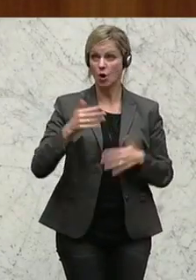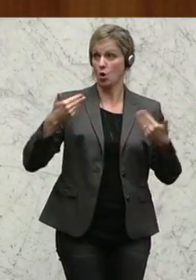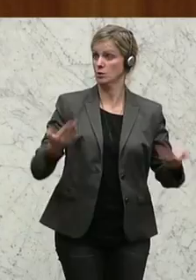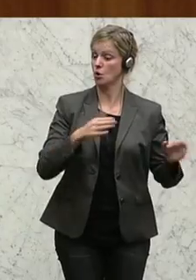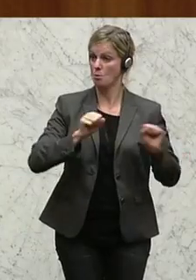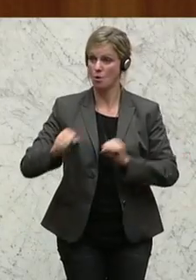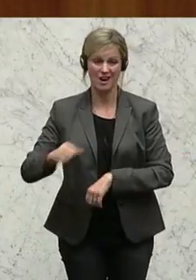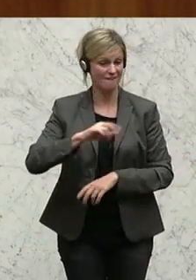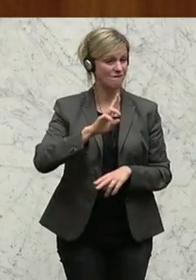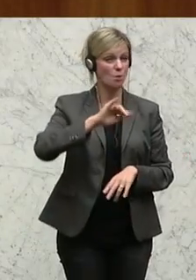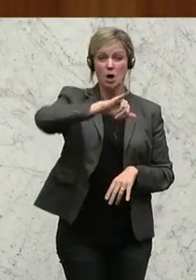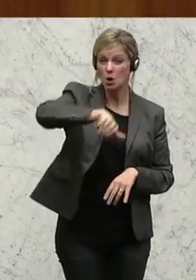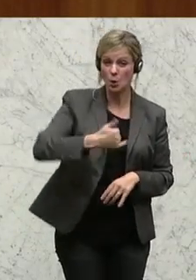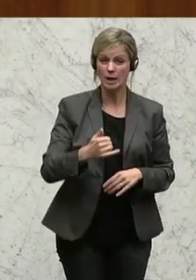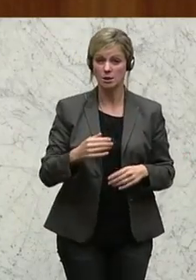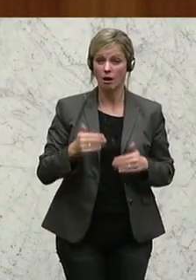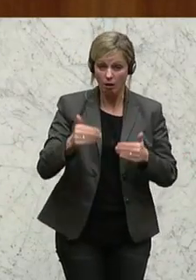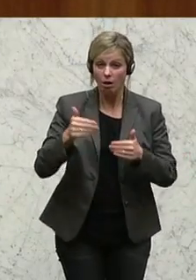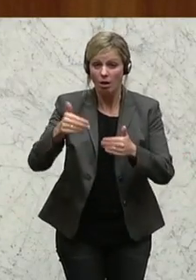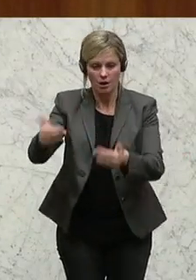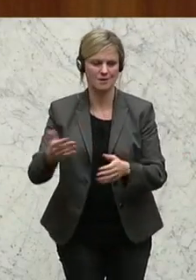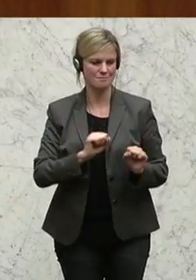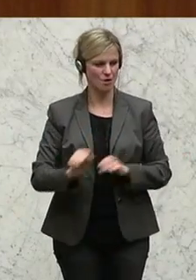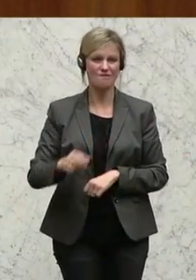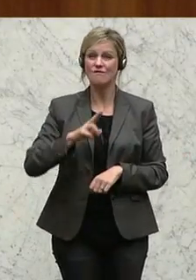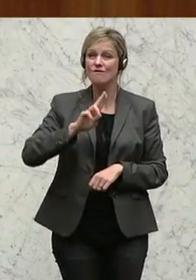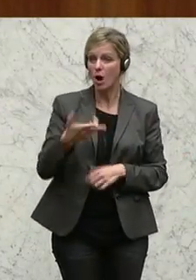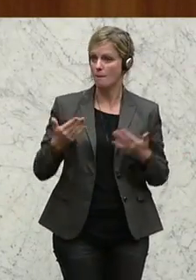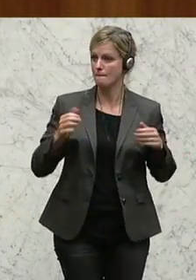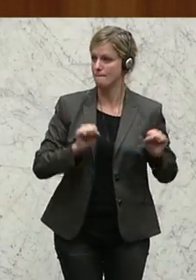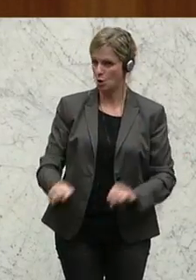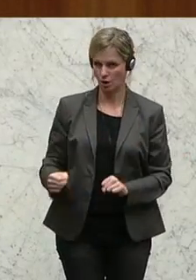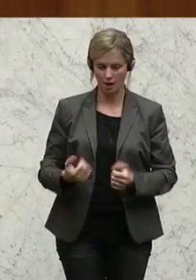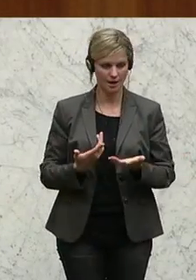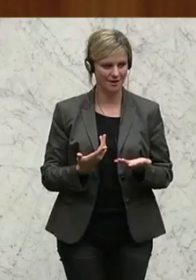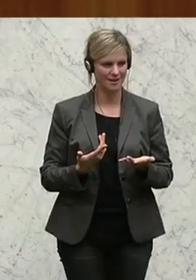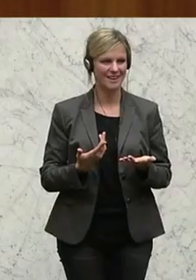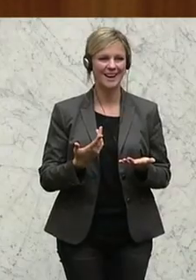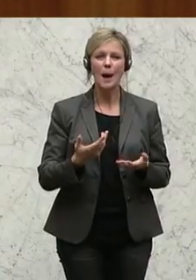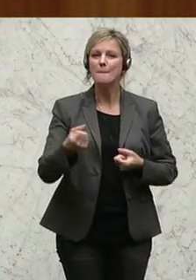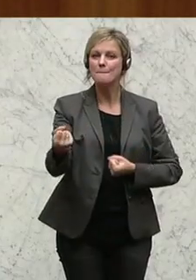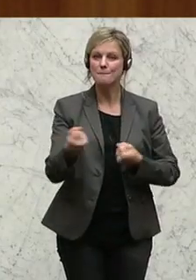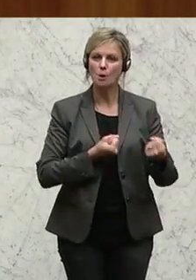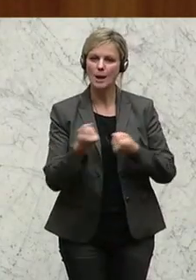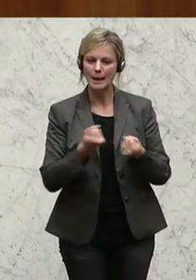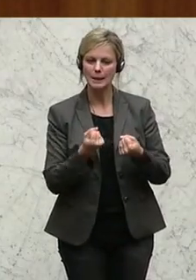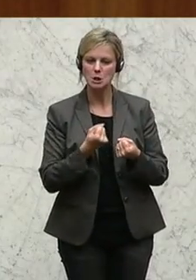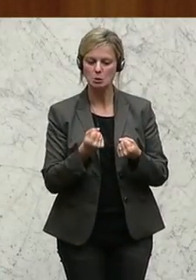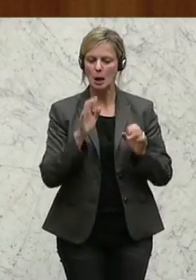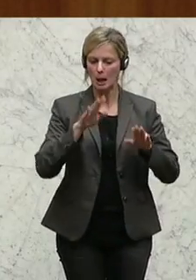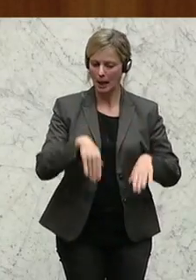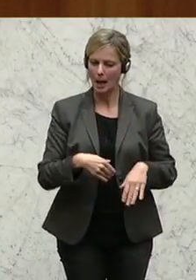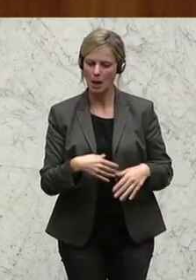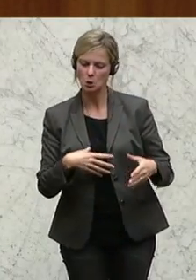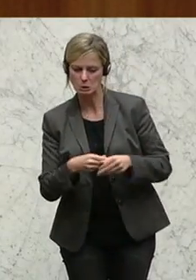auch juristische Verschleppung möglich im Justizsystem? Das war deswegen möglich, weil es politische Komplizenschaft im alten